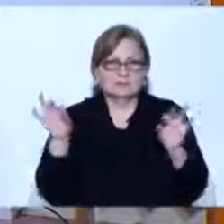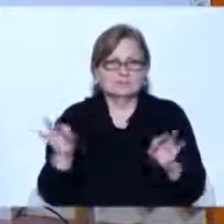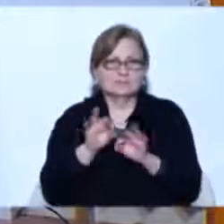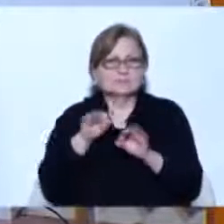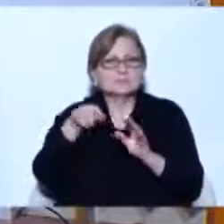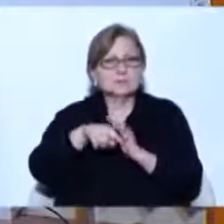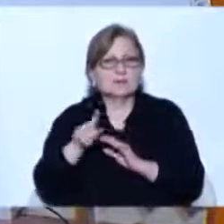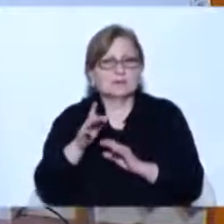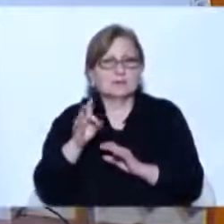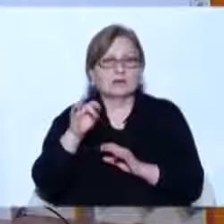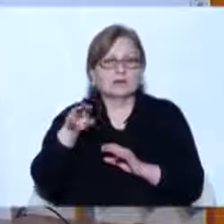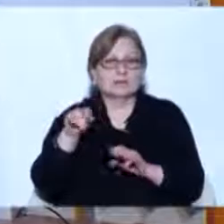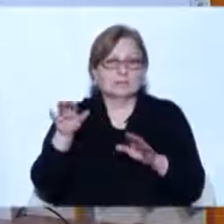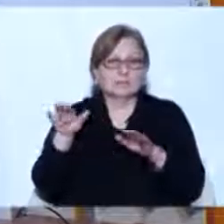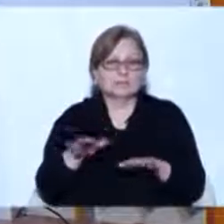რიტმულია.